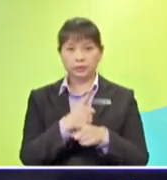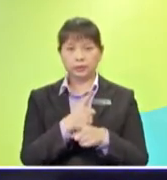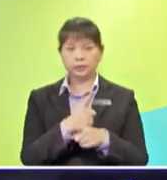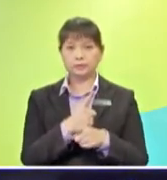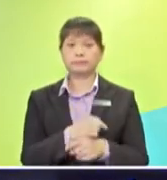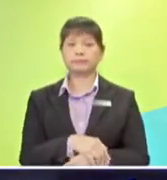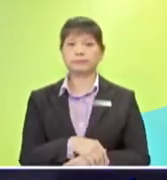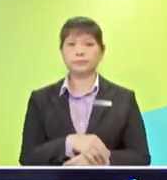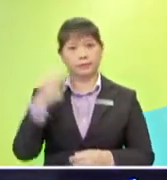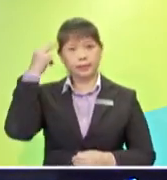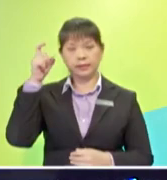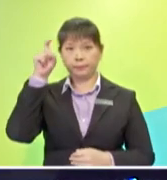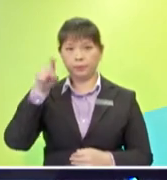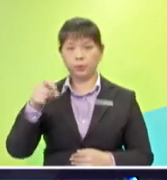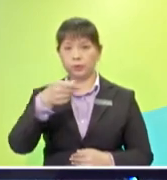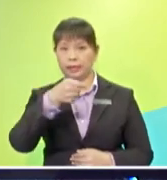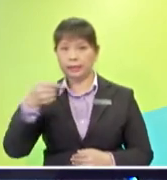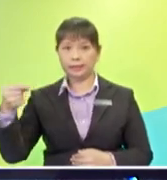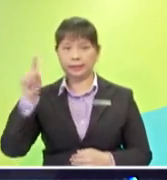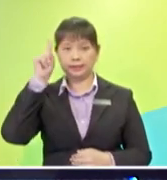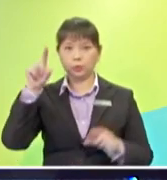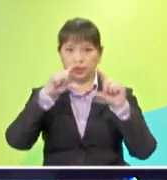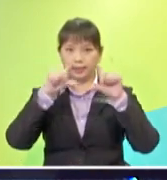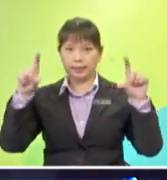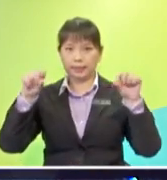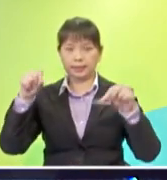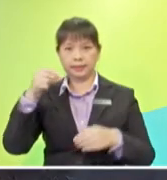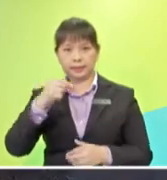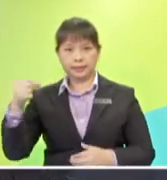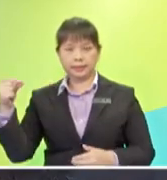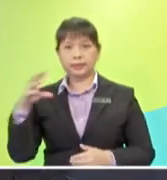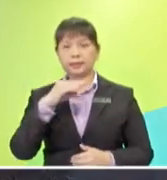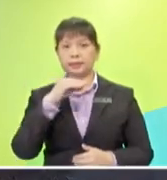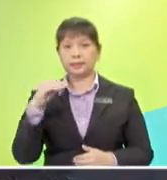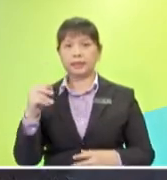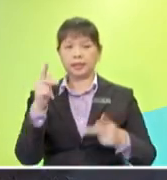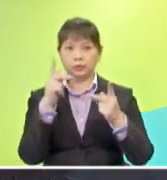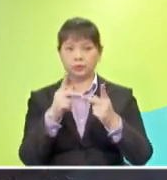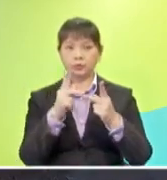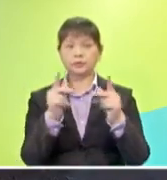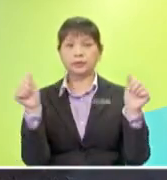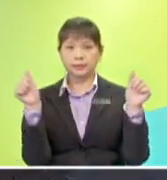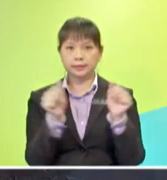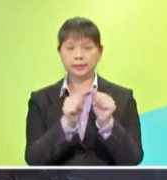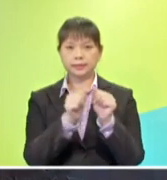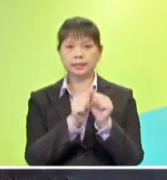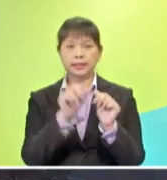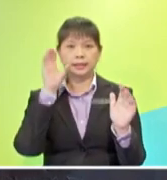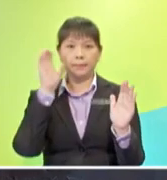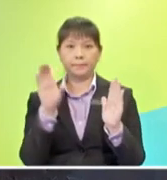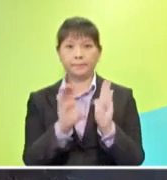Hani perlu tarik satu ke atas tuh kenapa dekat dengan poste itu gambar-gambar